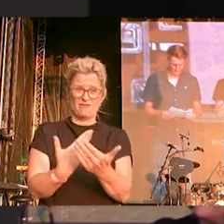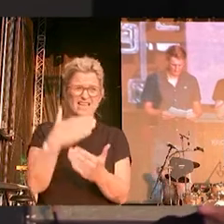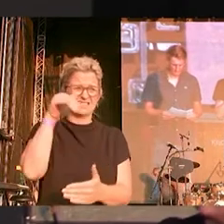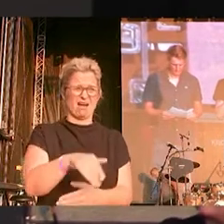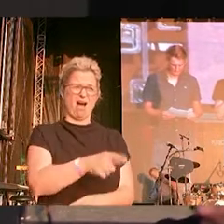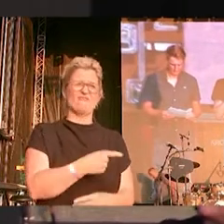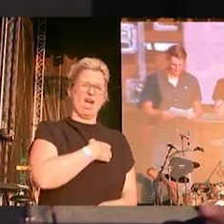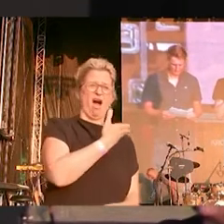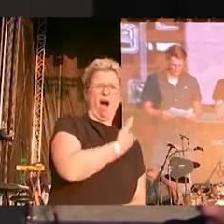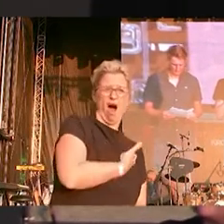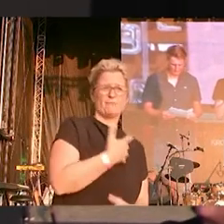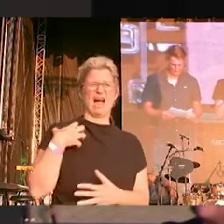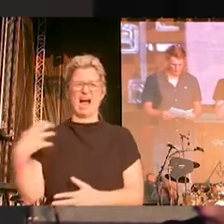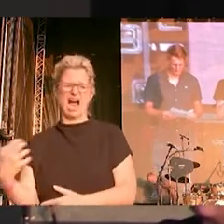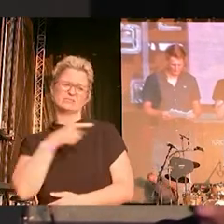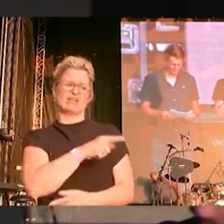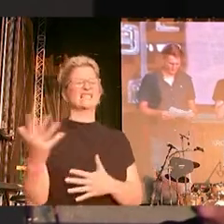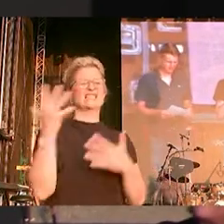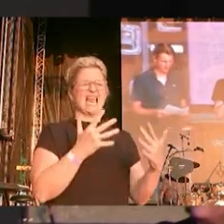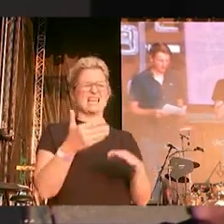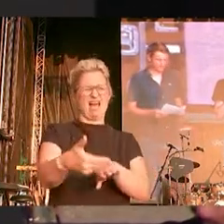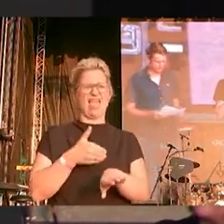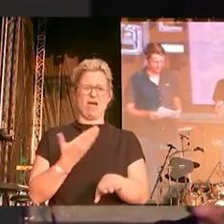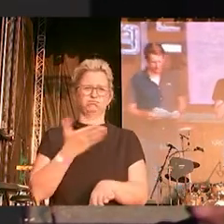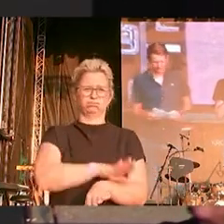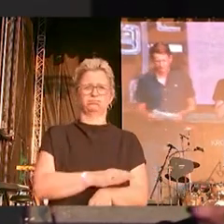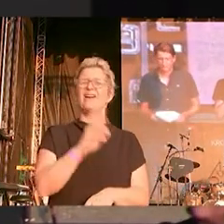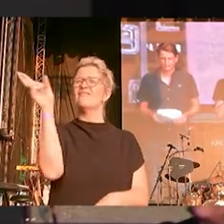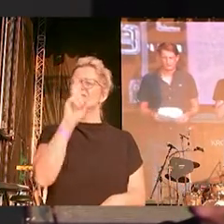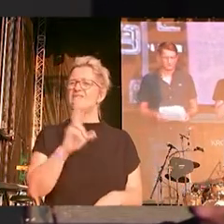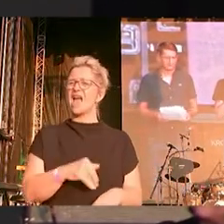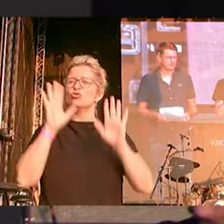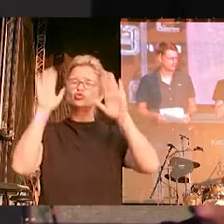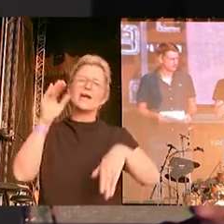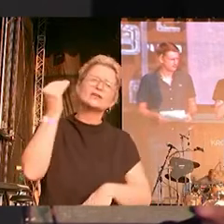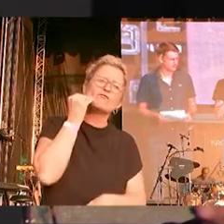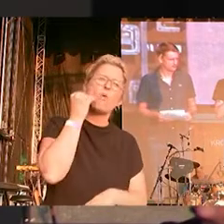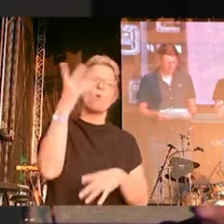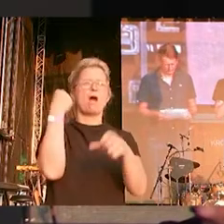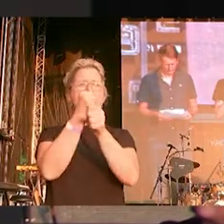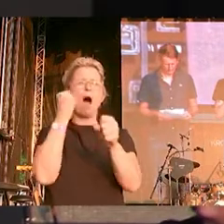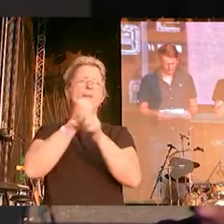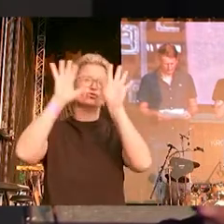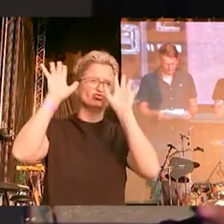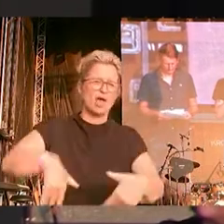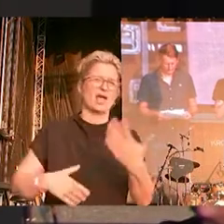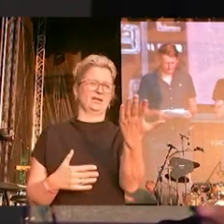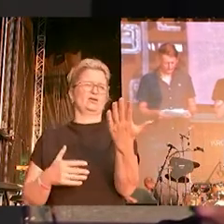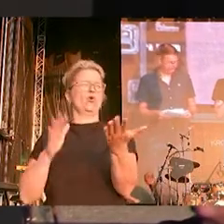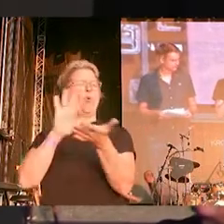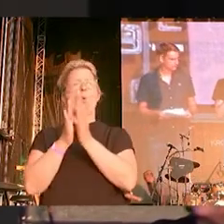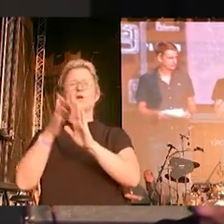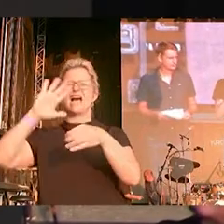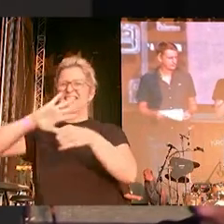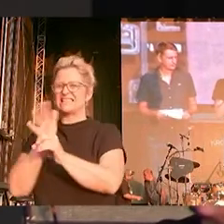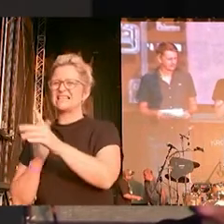sterben als Reiche. Es ist erwiesen, dass Menschen, die schlechten oder unsicheren Wohn- oder Arbeitsverhältnissen ausgesetzt sind oder